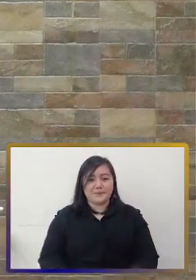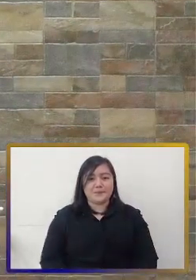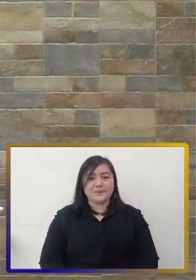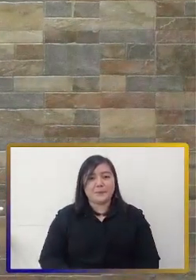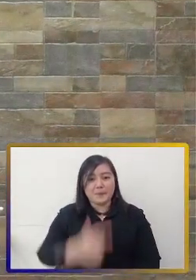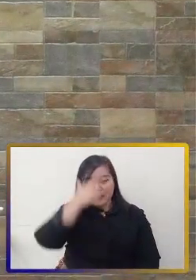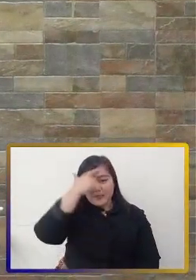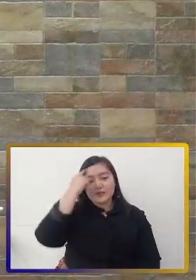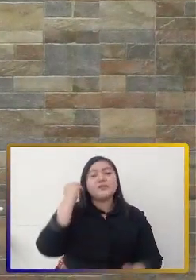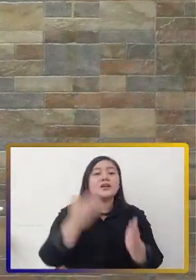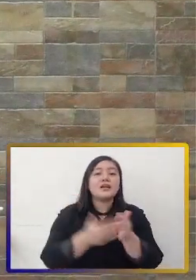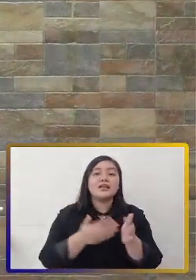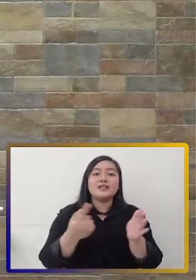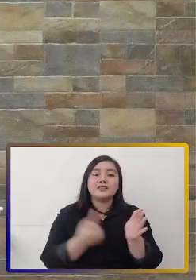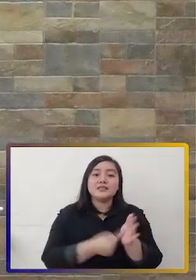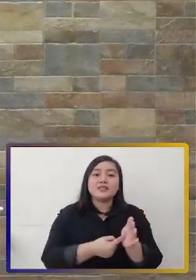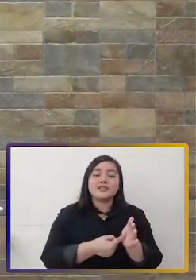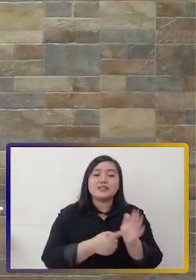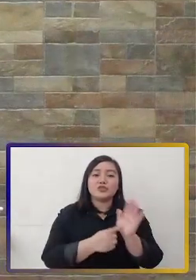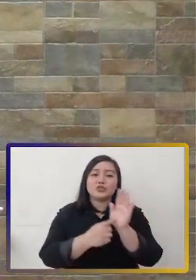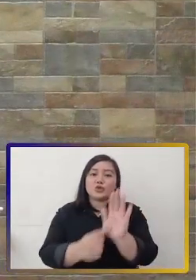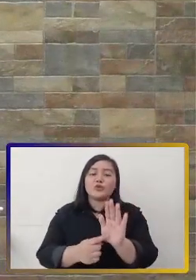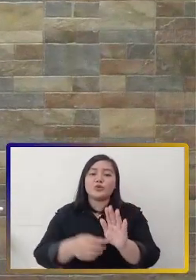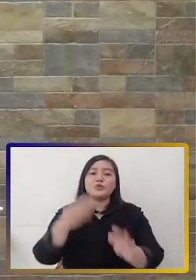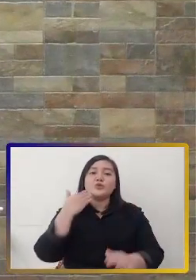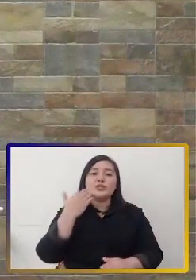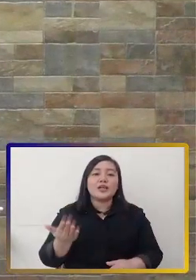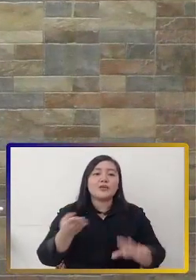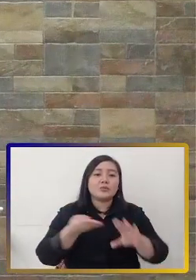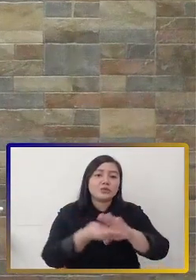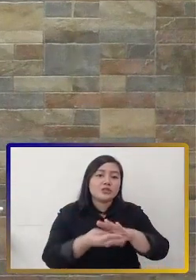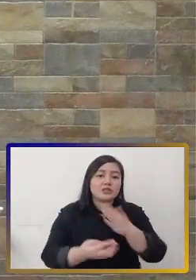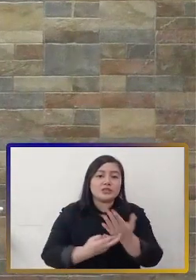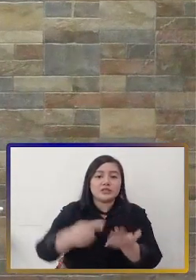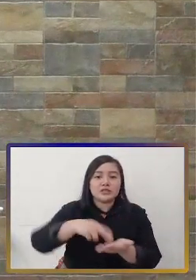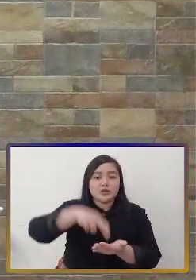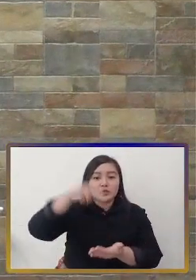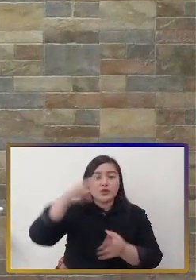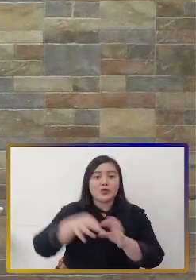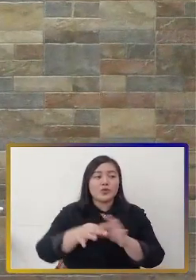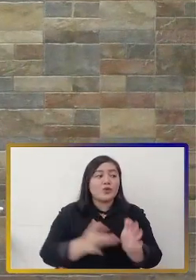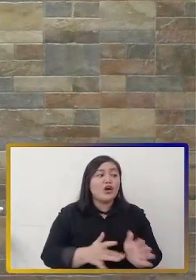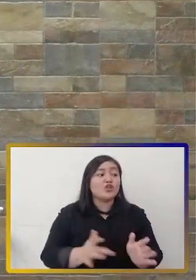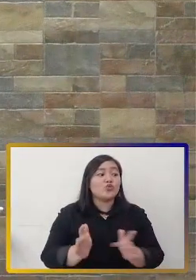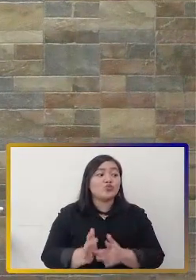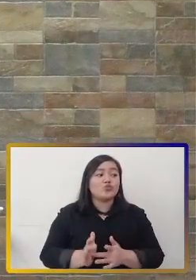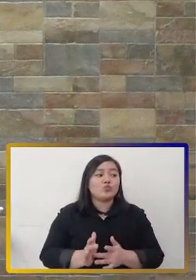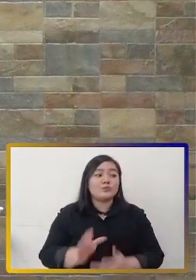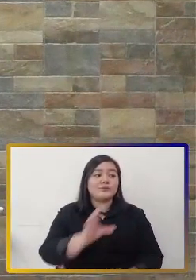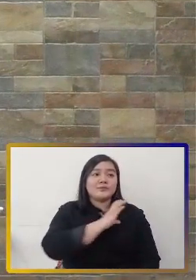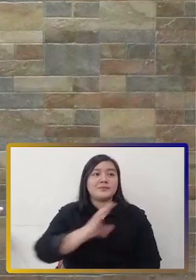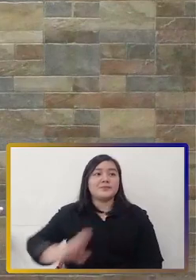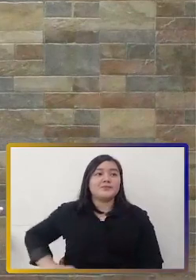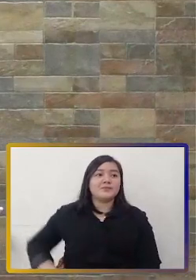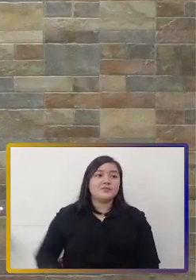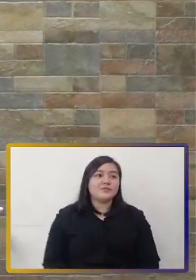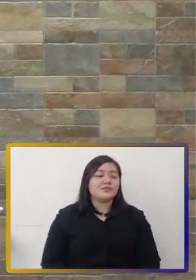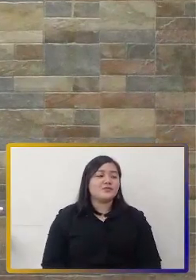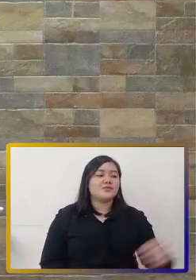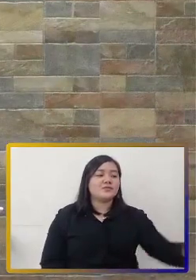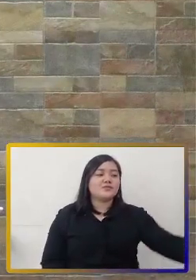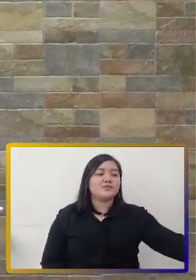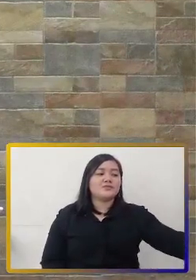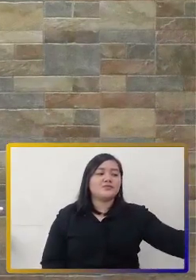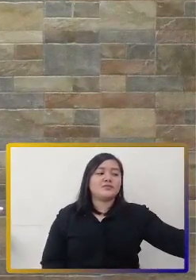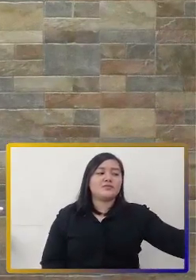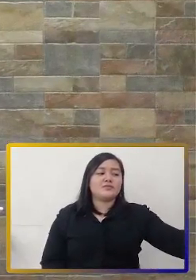pictures the death, burial, and resurrection of the Lord Jesus Christ. You see, kaya nga po, yun yung